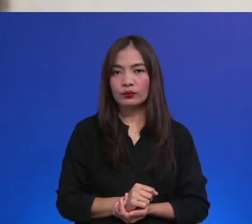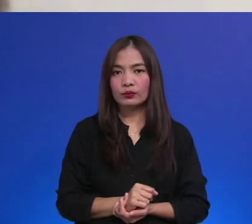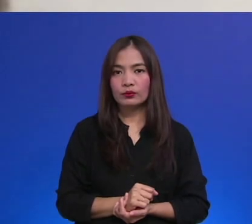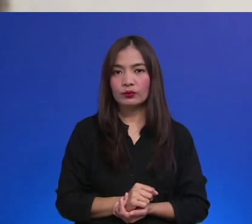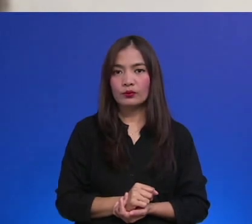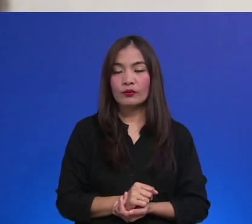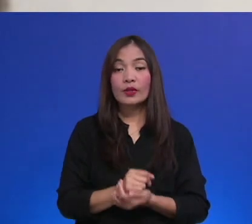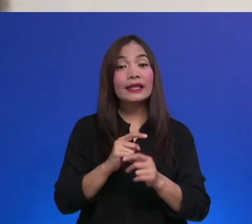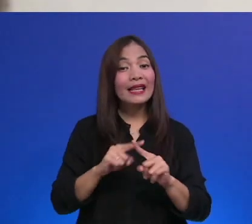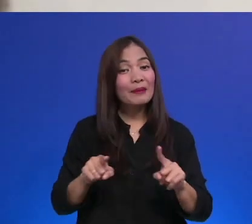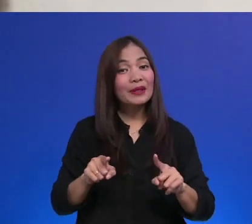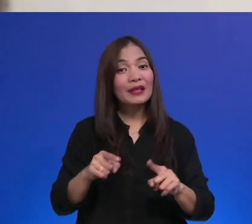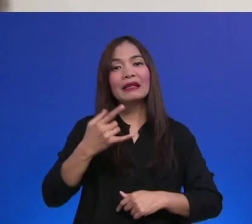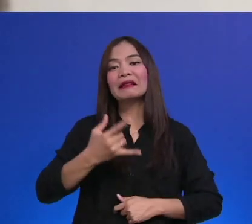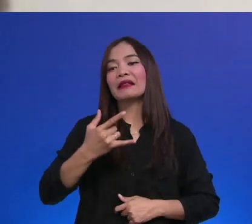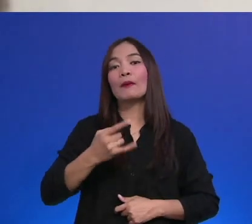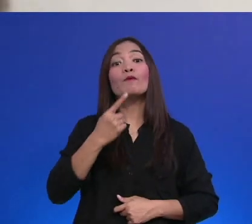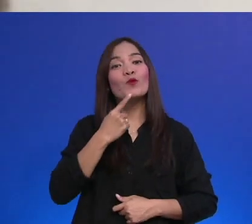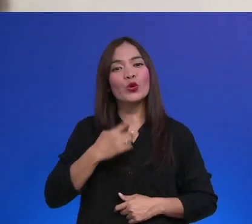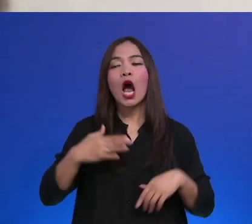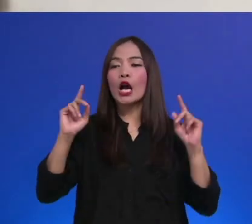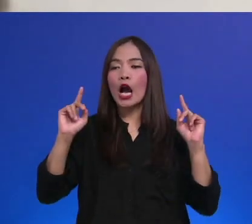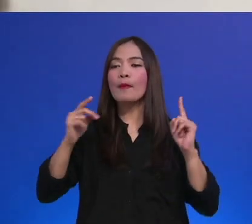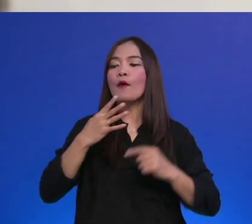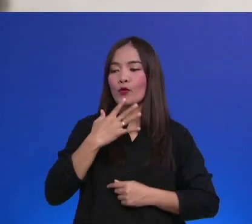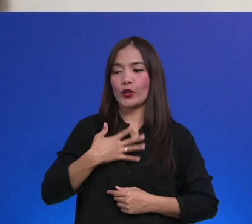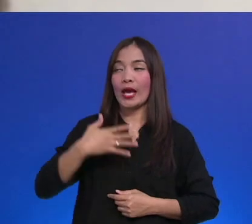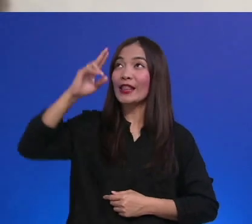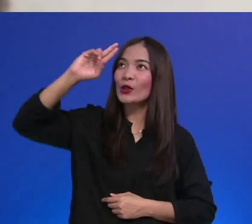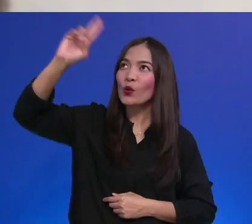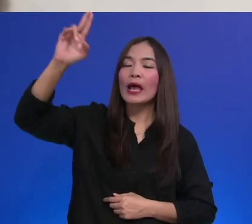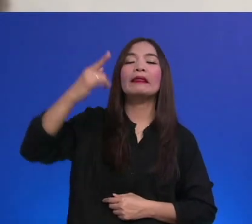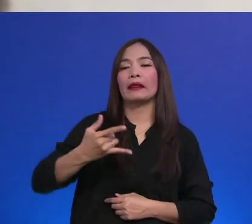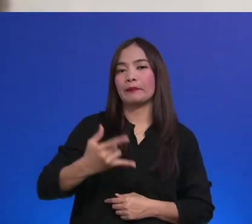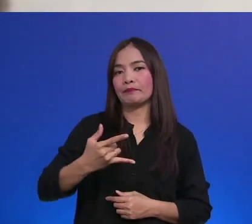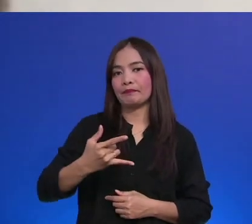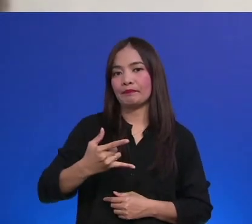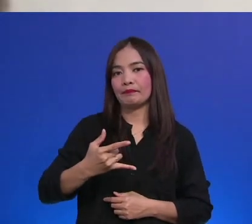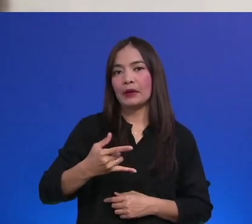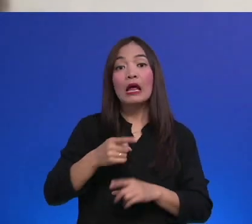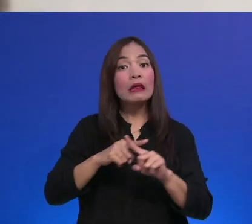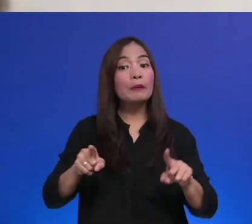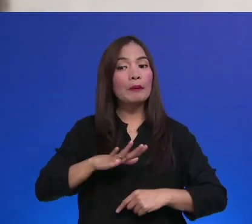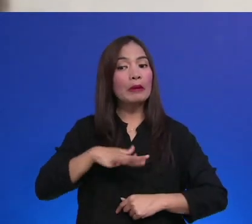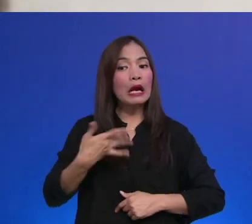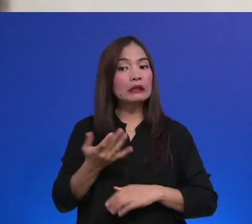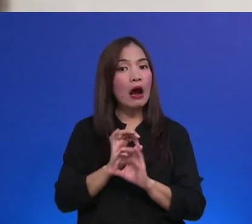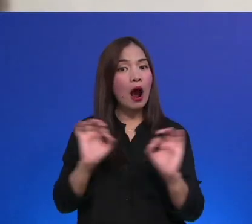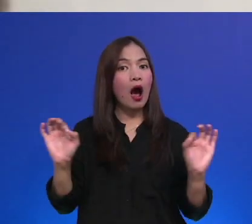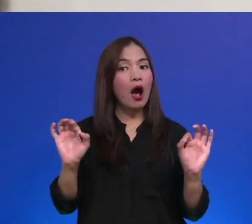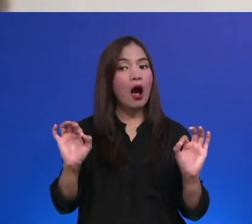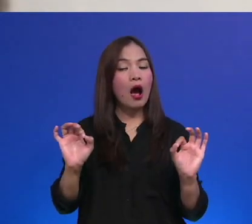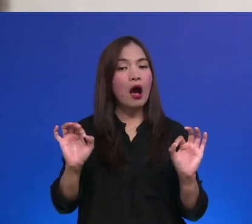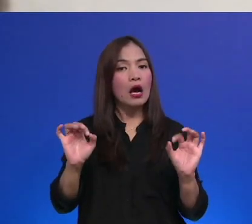tetapi tetap saja bertuhan dan beragama ya karena merasa berhutang